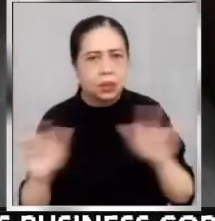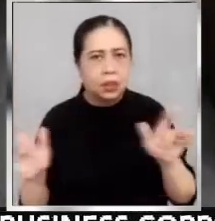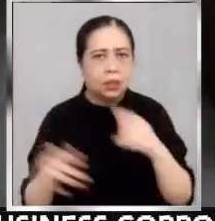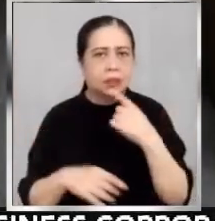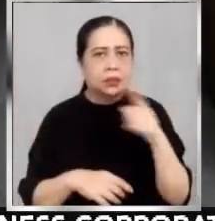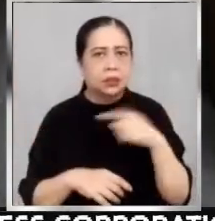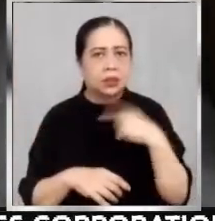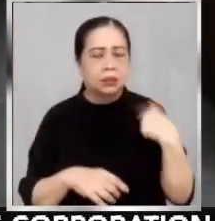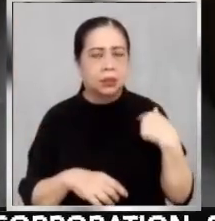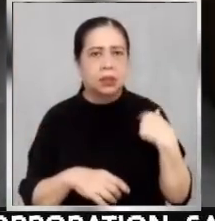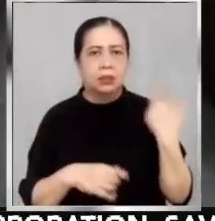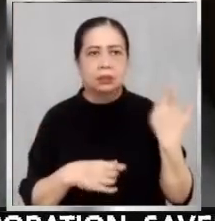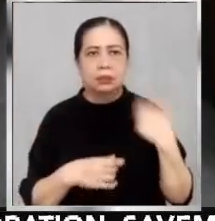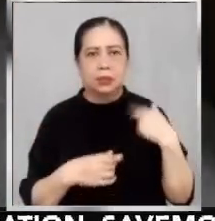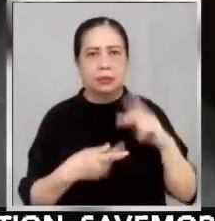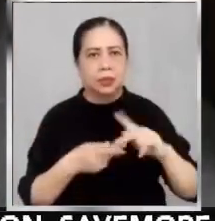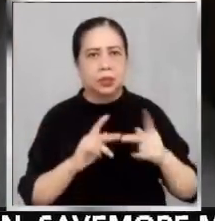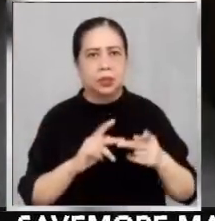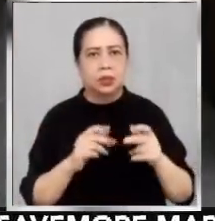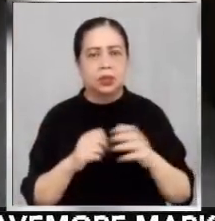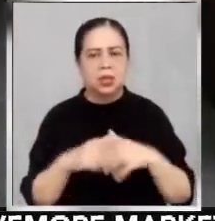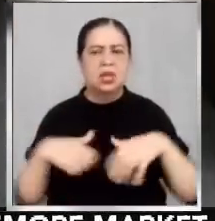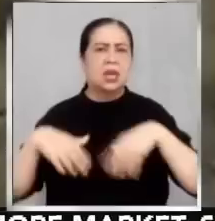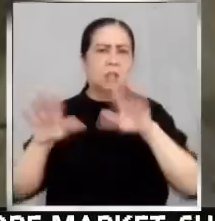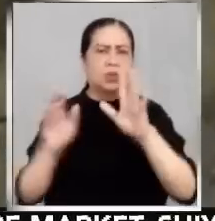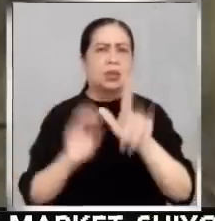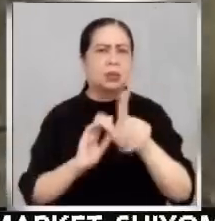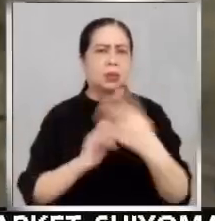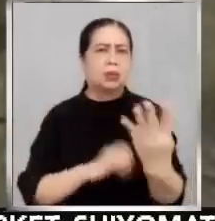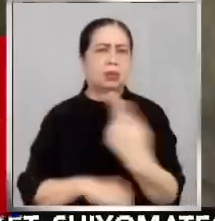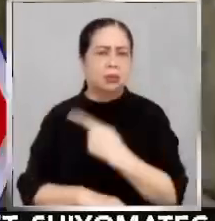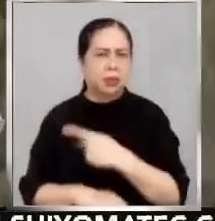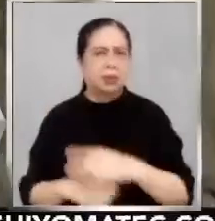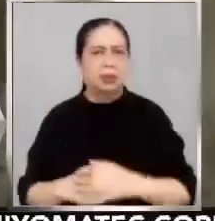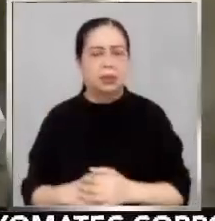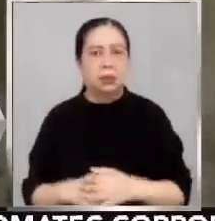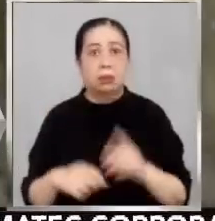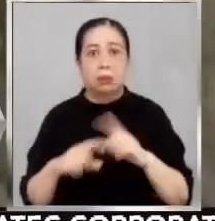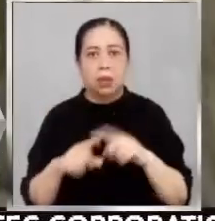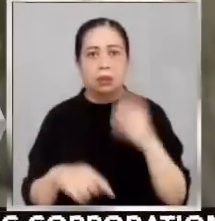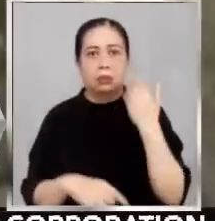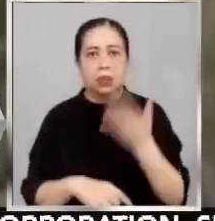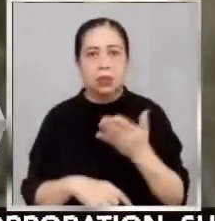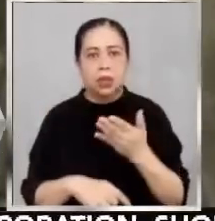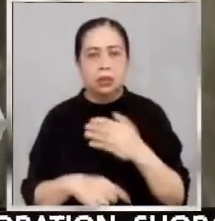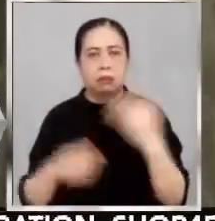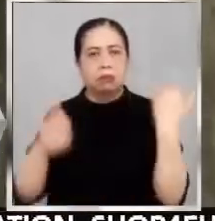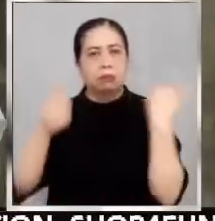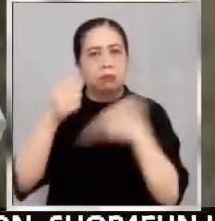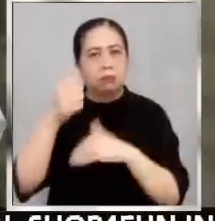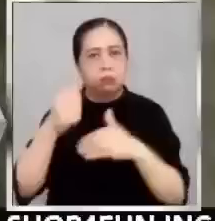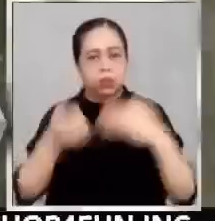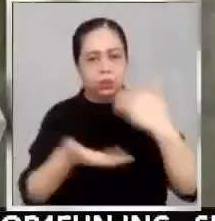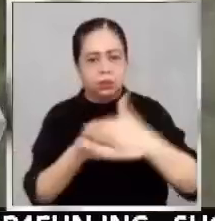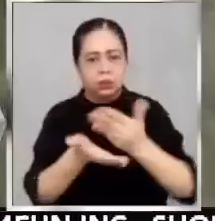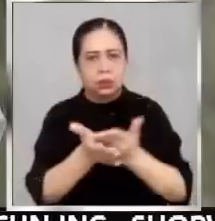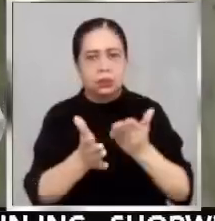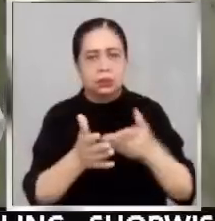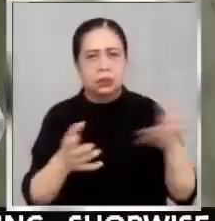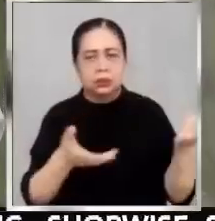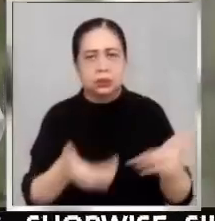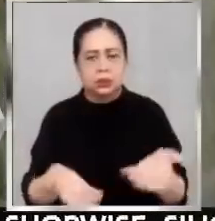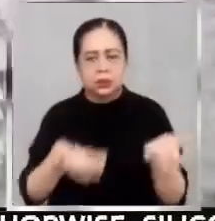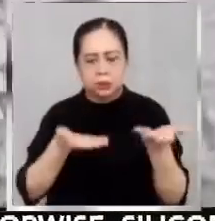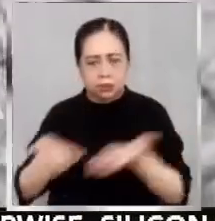ko, hayaan mo na babalik din yun aga. Pero patay. Pugot at pirapiraso na raw si Champ nang ibinalik sa